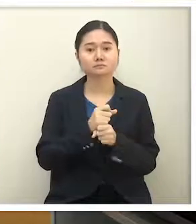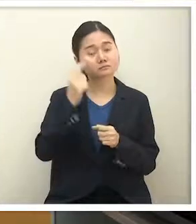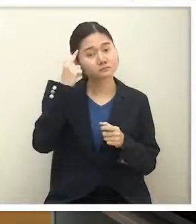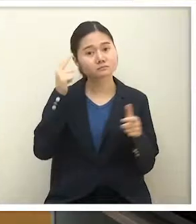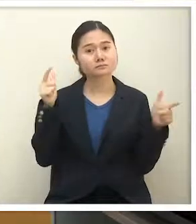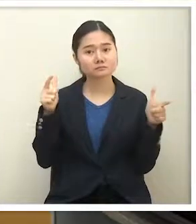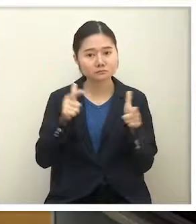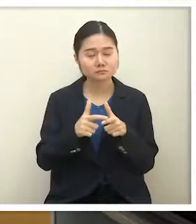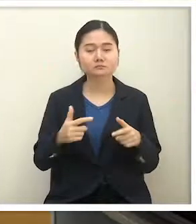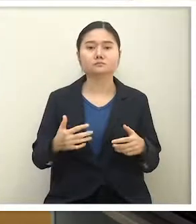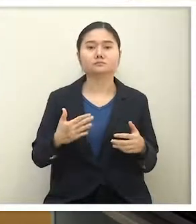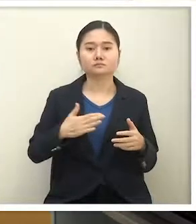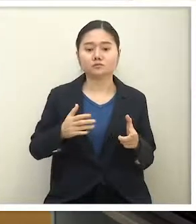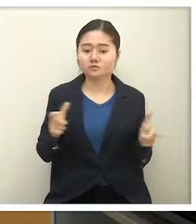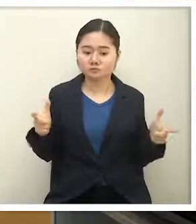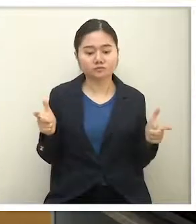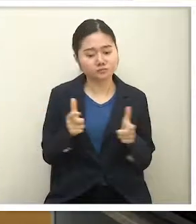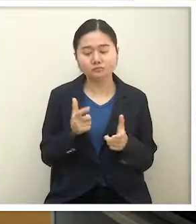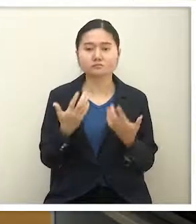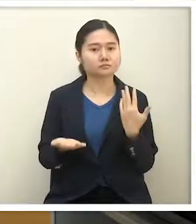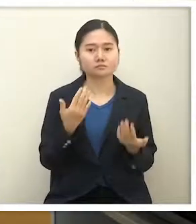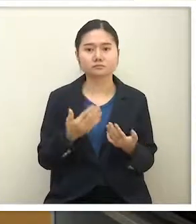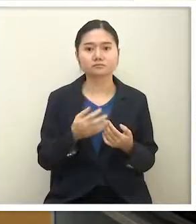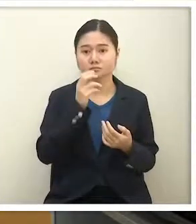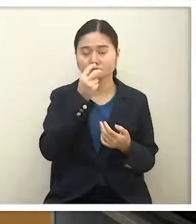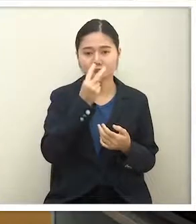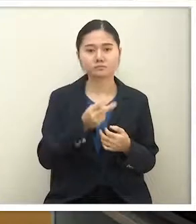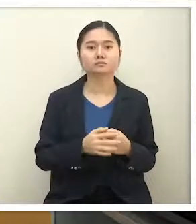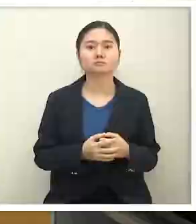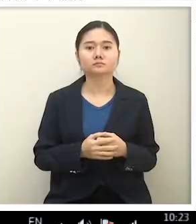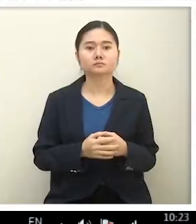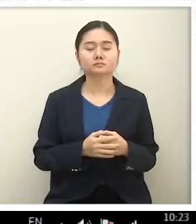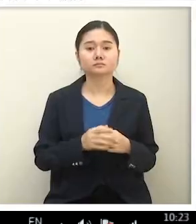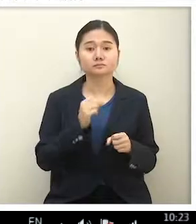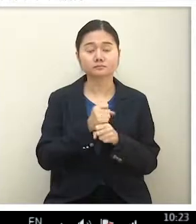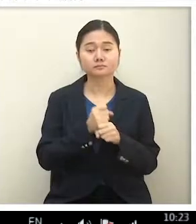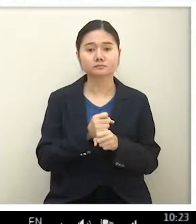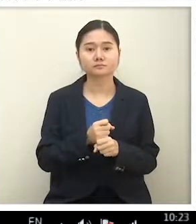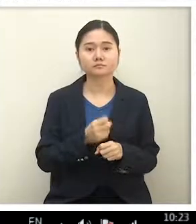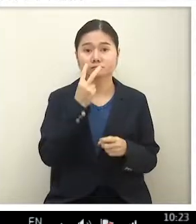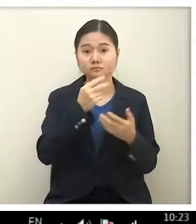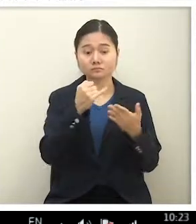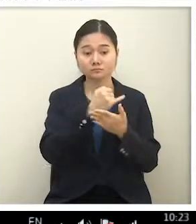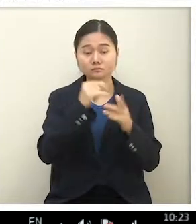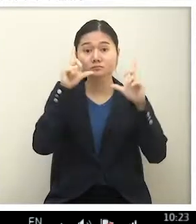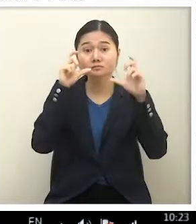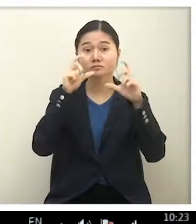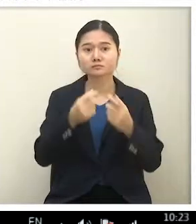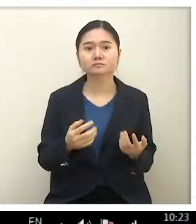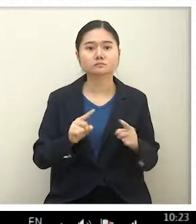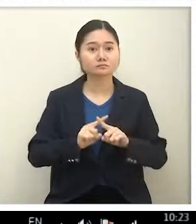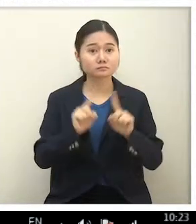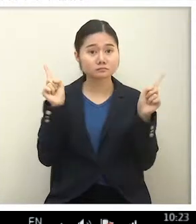เล็กตัวหัวใหญ่แล้วแต่นะลองดูนะครับพอไปคาเมล่าวิวปุ๊บเห็นไหมครับคนละเรื่องเ